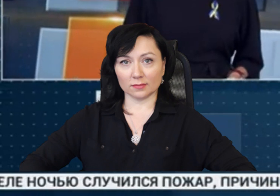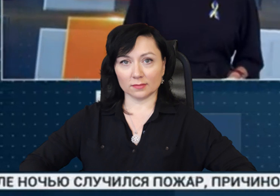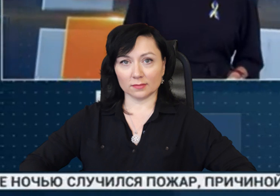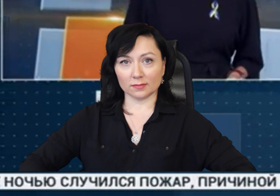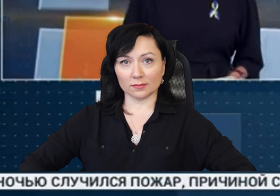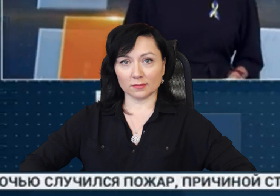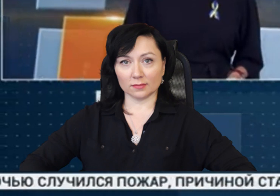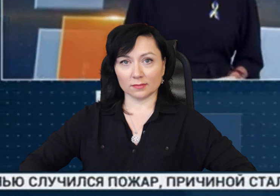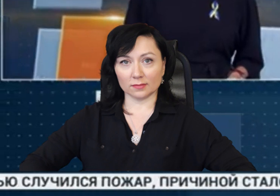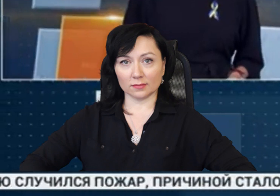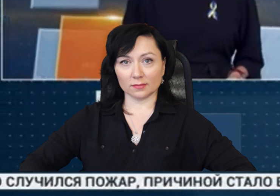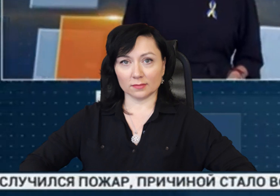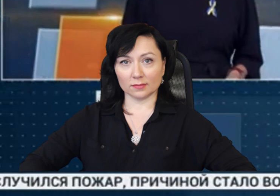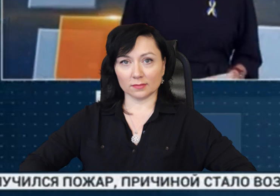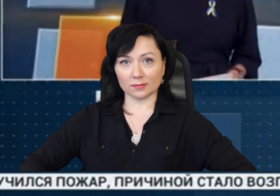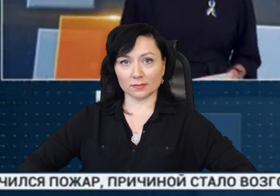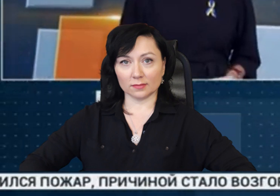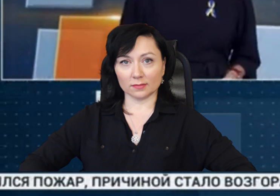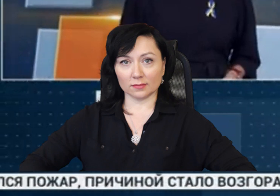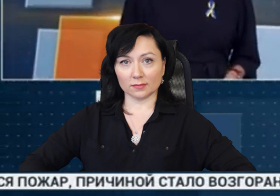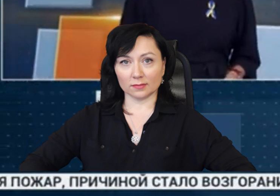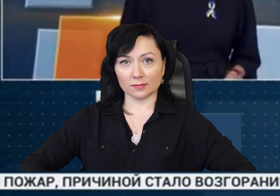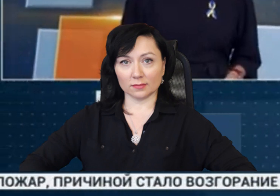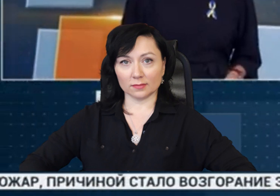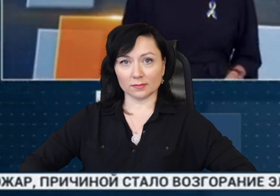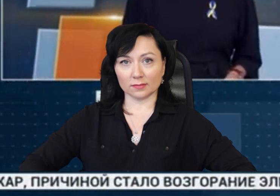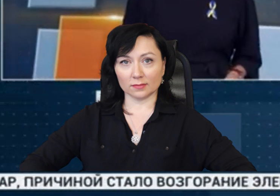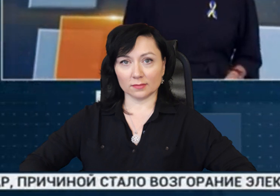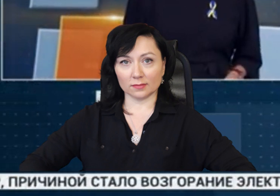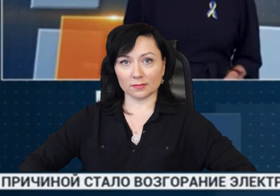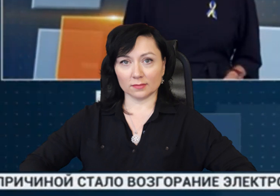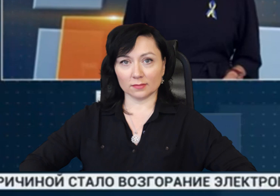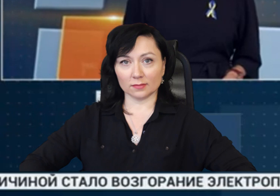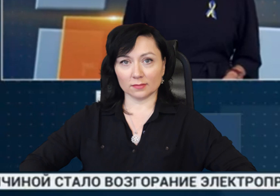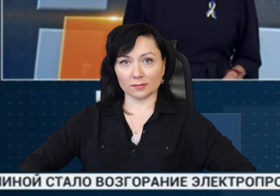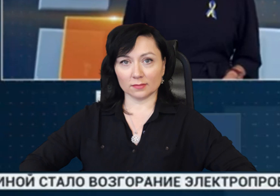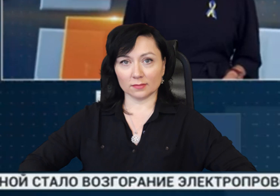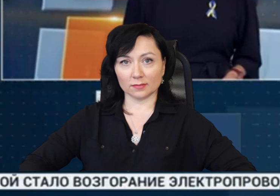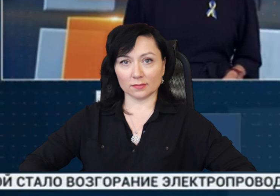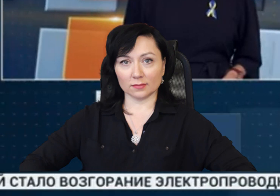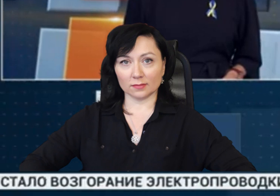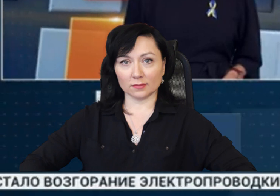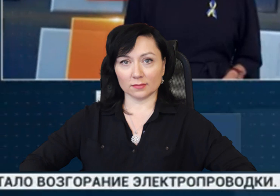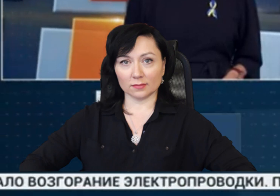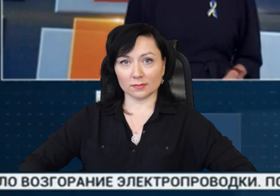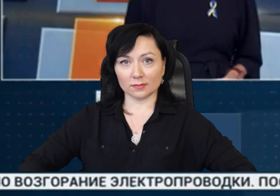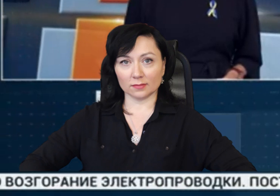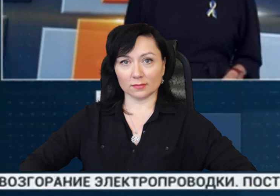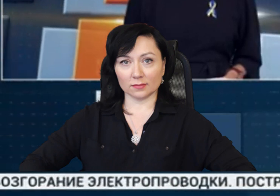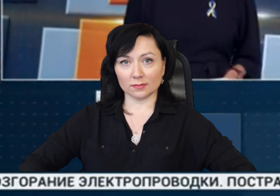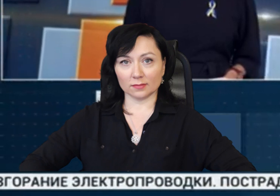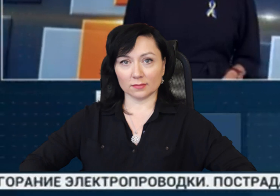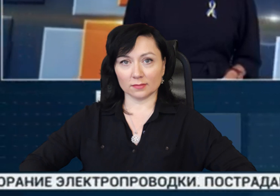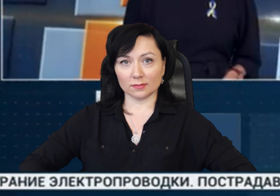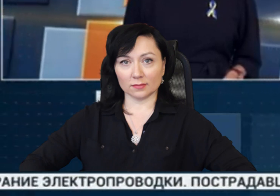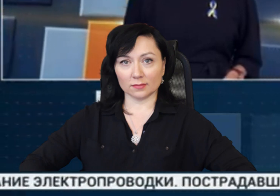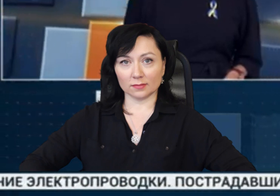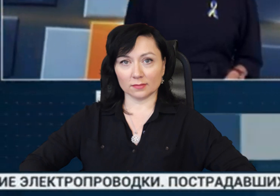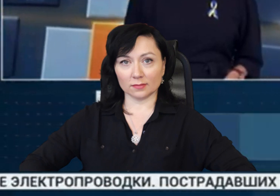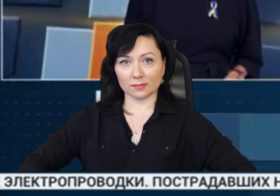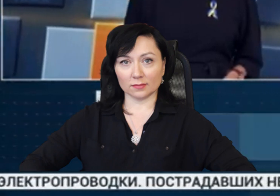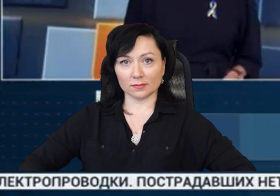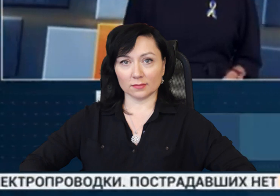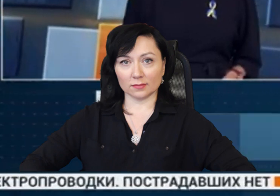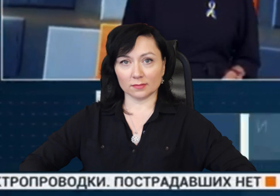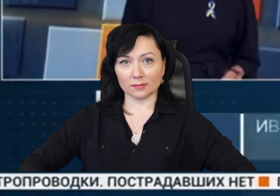успокоить да Если пришла повестка все понятно но многие отказываются от туров опасаясь закрытия границ А ведь